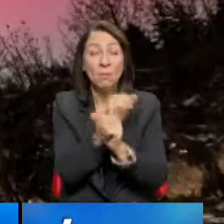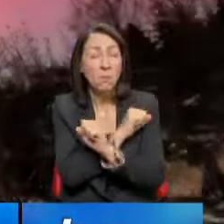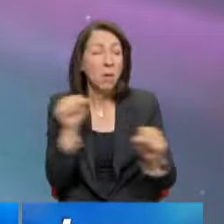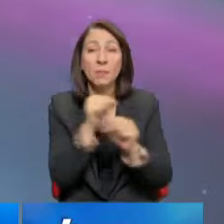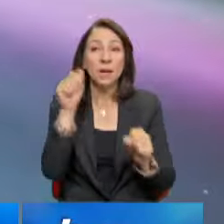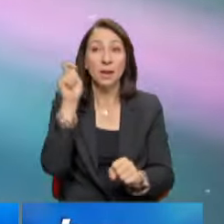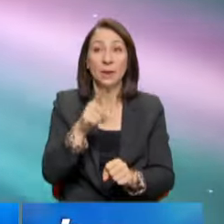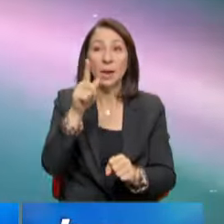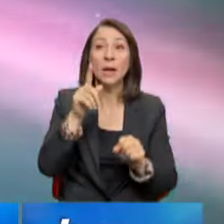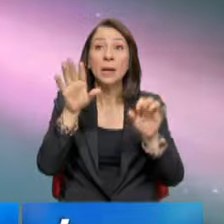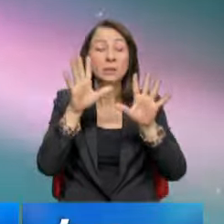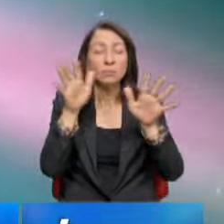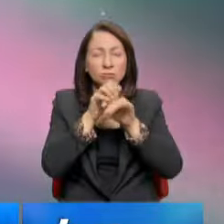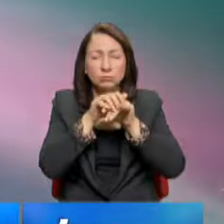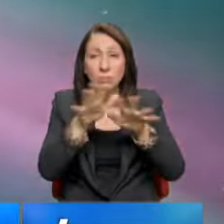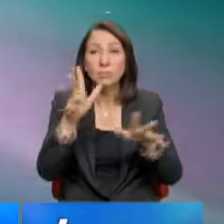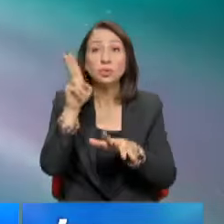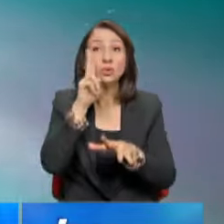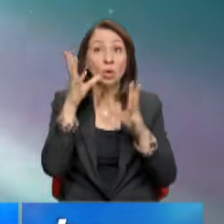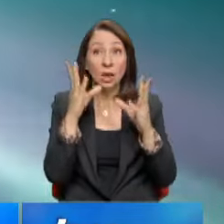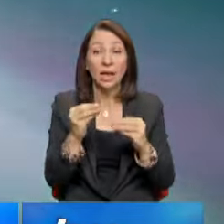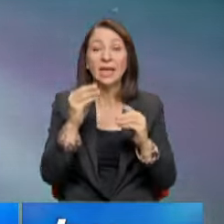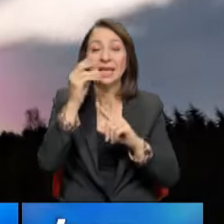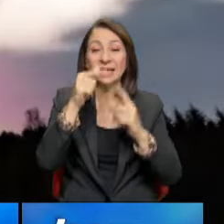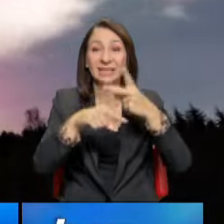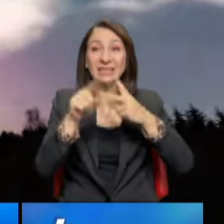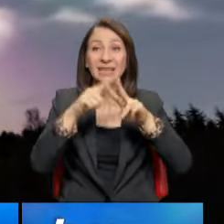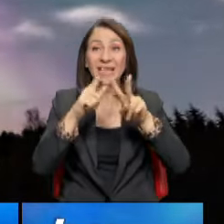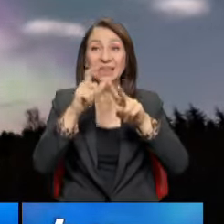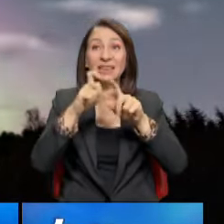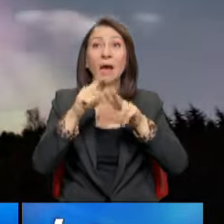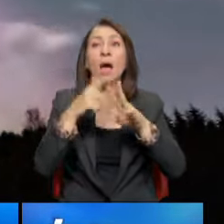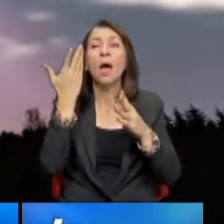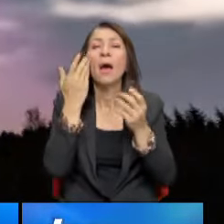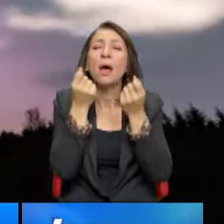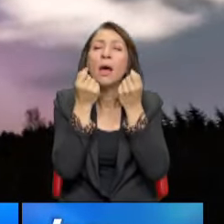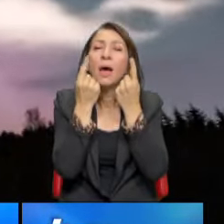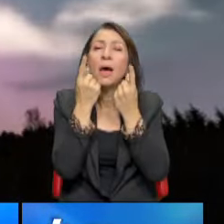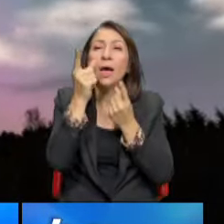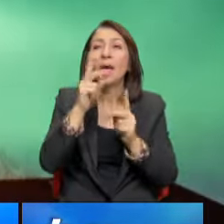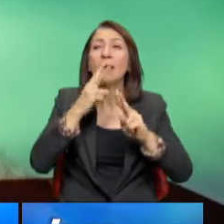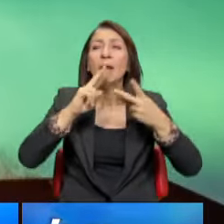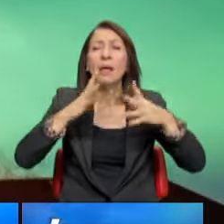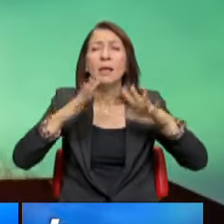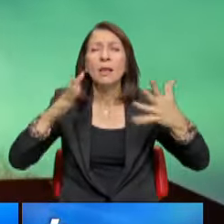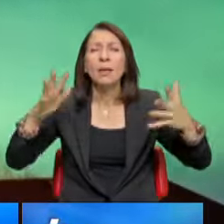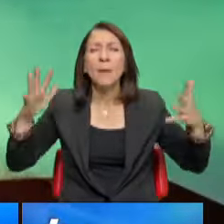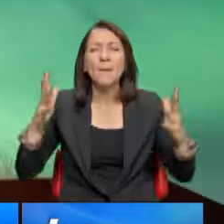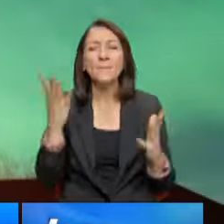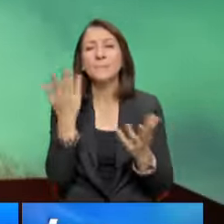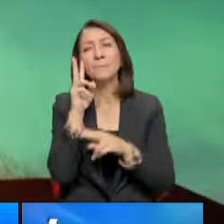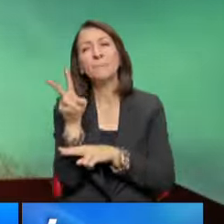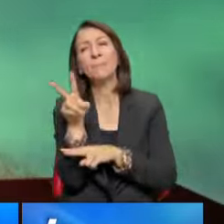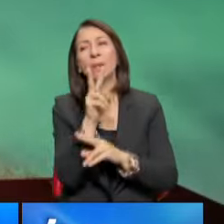patlamasını gerçekleştirdi. Manyetik fırtınanın bir sonucu olarak İzlanda'da kuzey ışıkları hayran bıraktı. Renkleri seyrine doyulmaz bir manzara